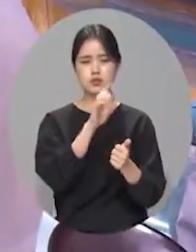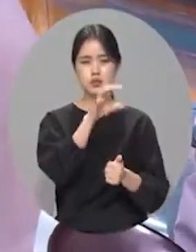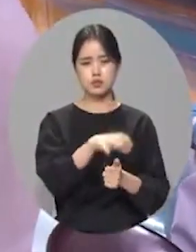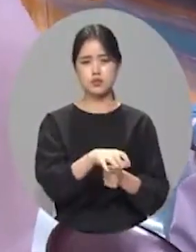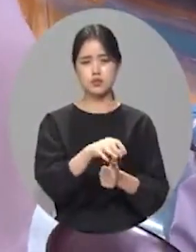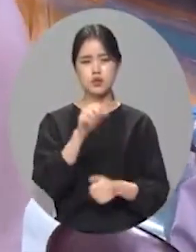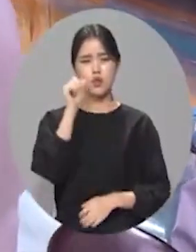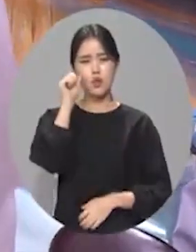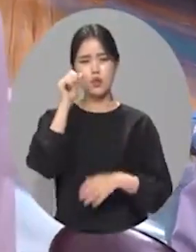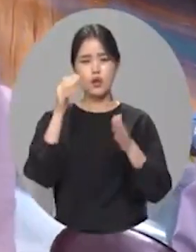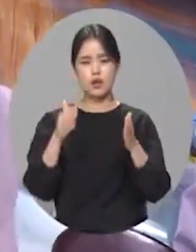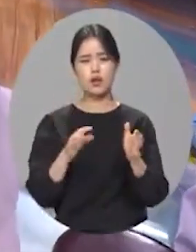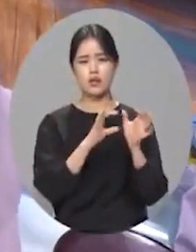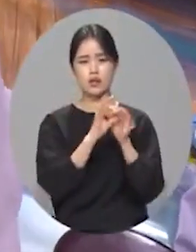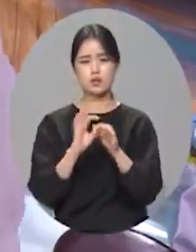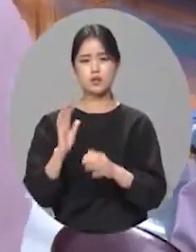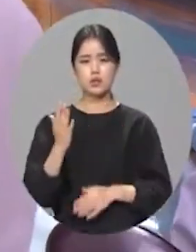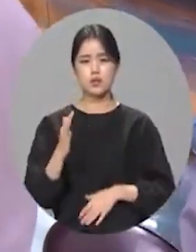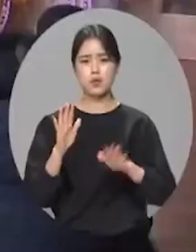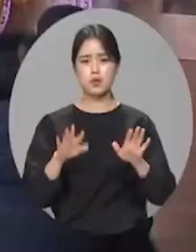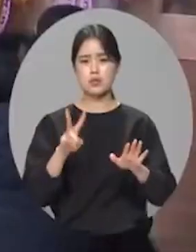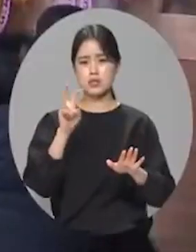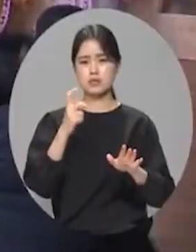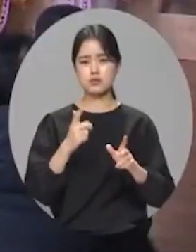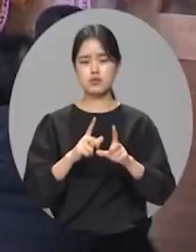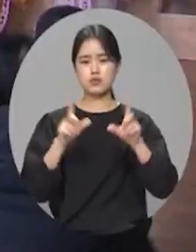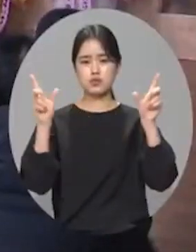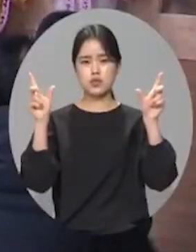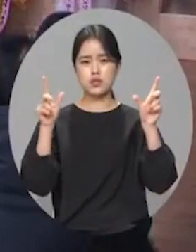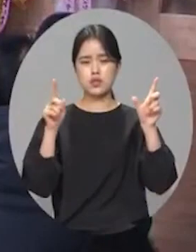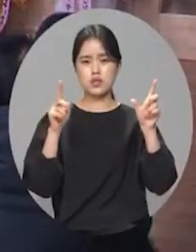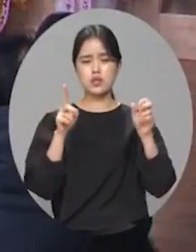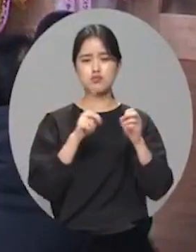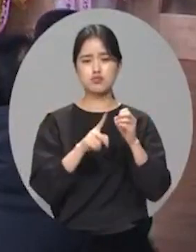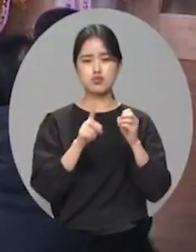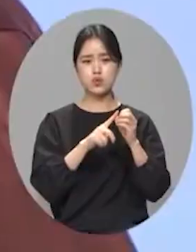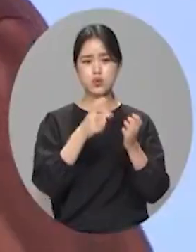종단장으로 5일간 엄수되며 오는 26일 불교 교리에 따라